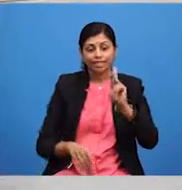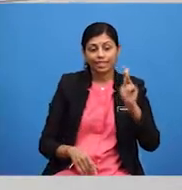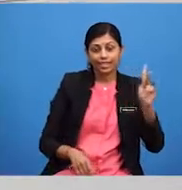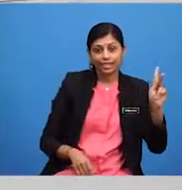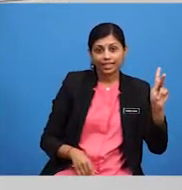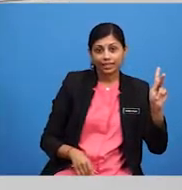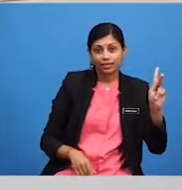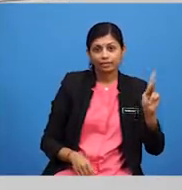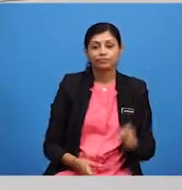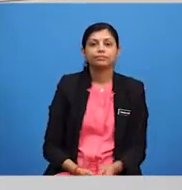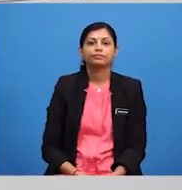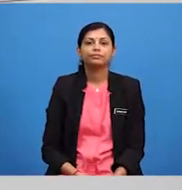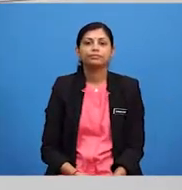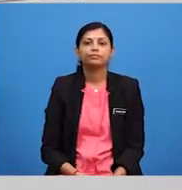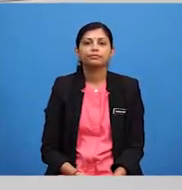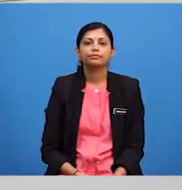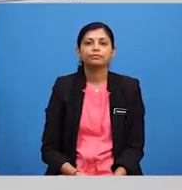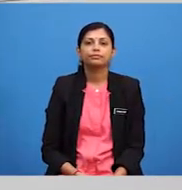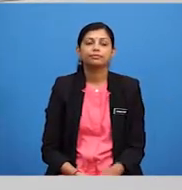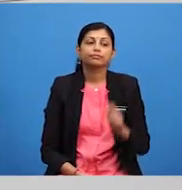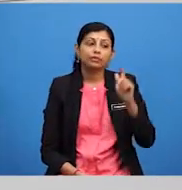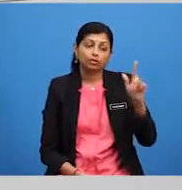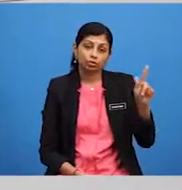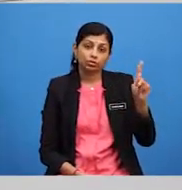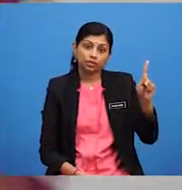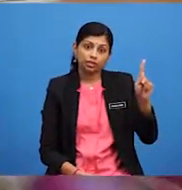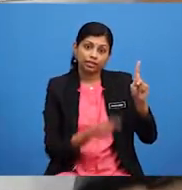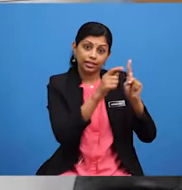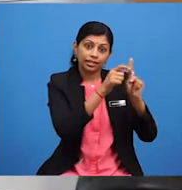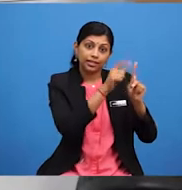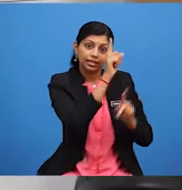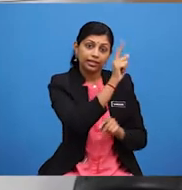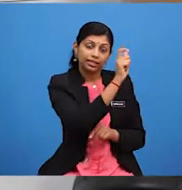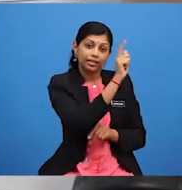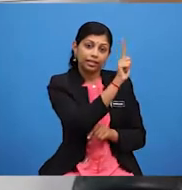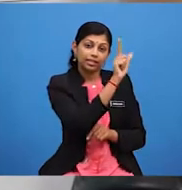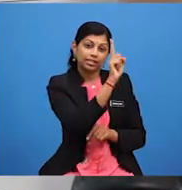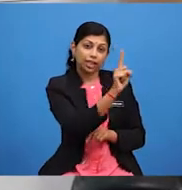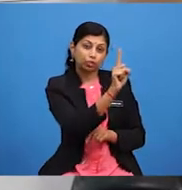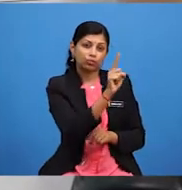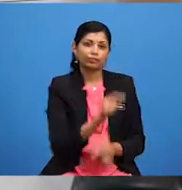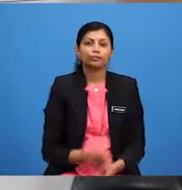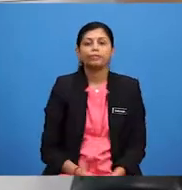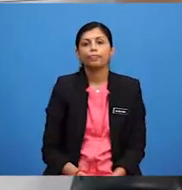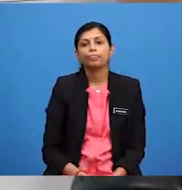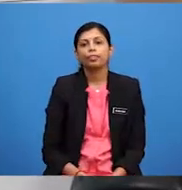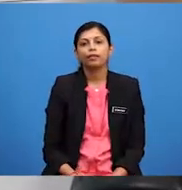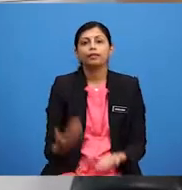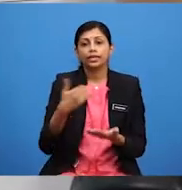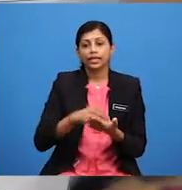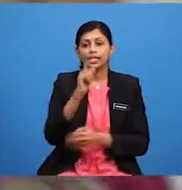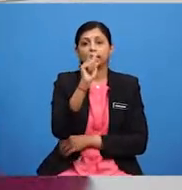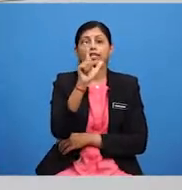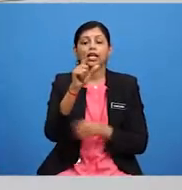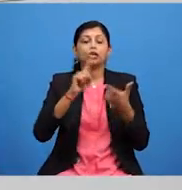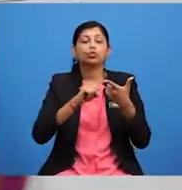lenyap tersebut dengan label TL1. Kemudian, murid-murid tentukan titik lenyap